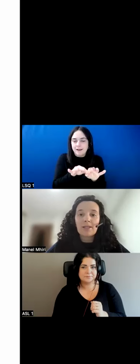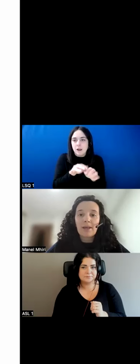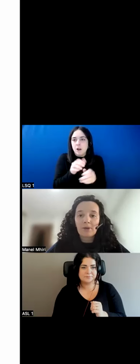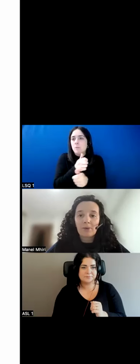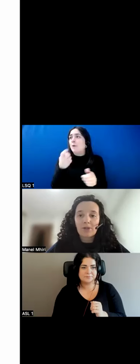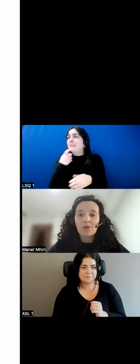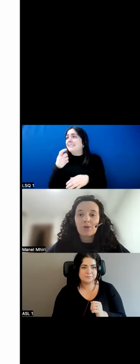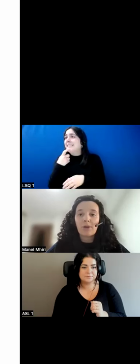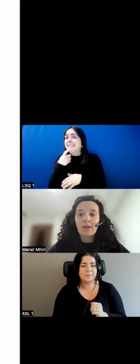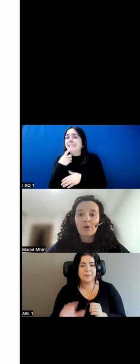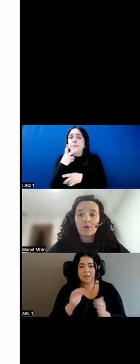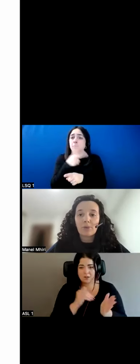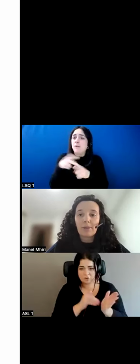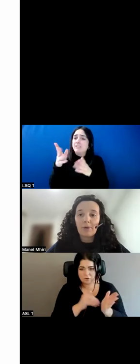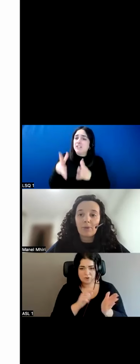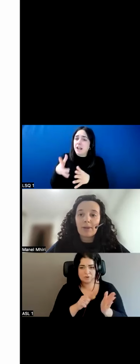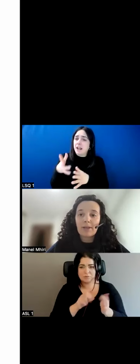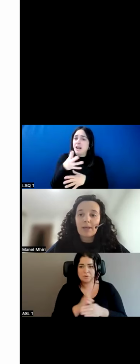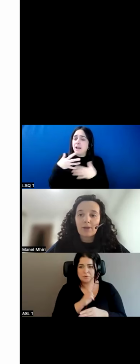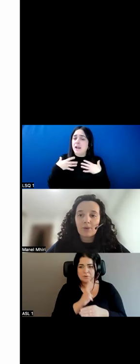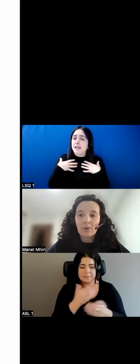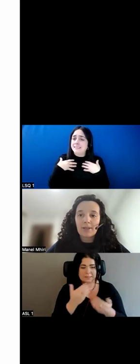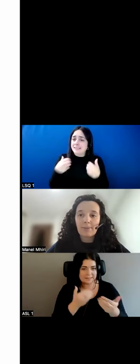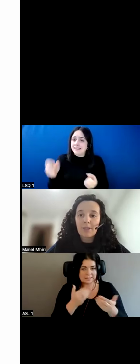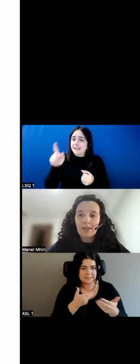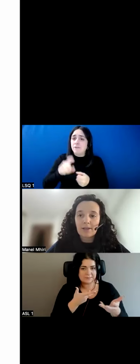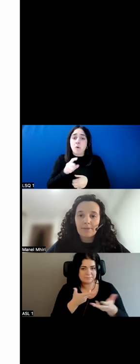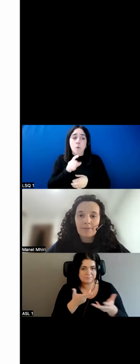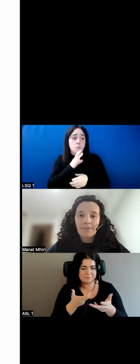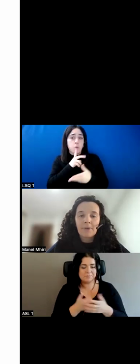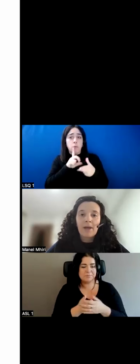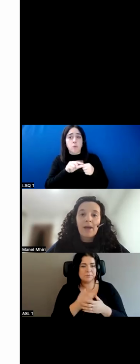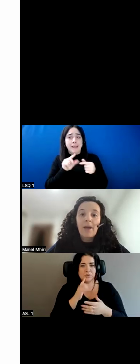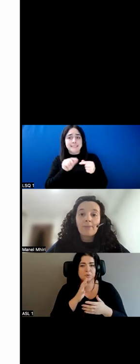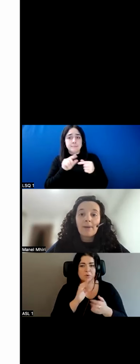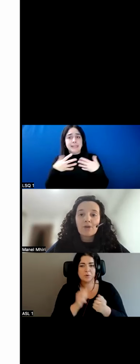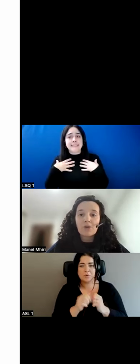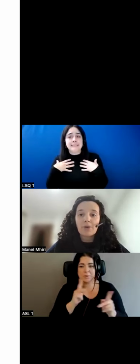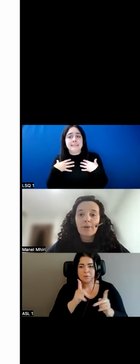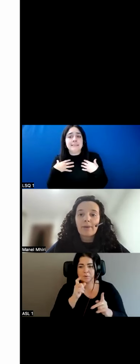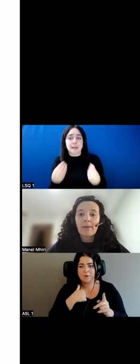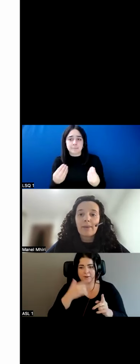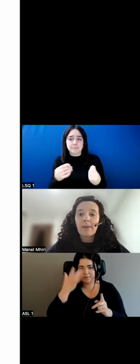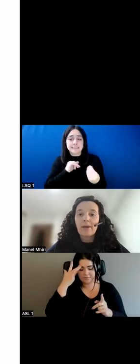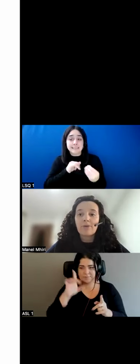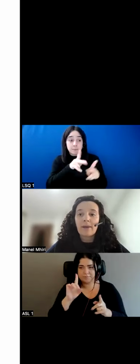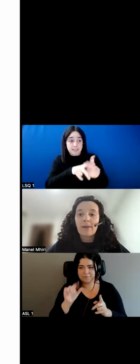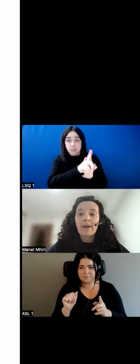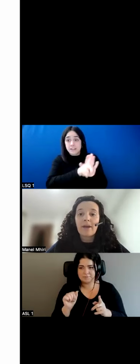santé devraient utiliser un langage simple quand ils parlent à des personnes ayant une déficience intellectuelle